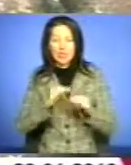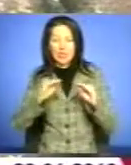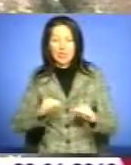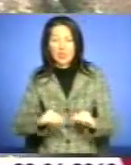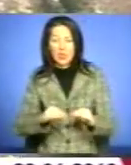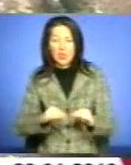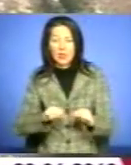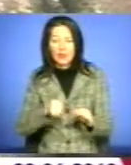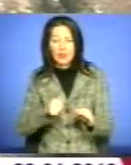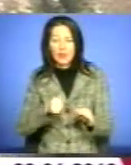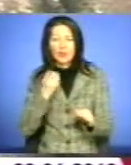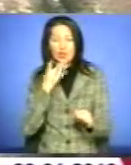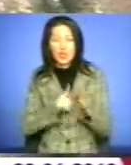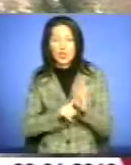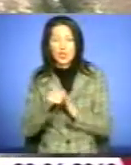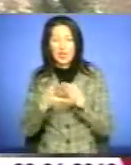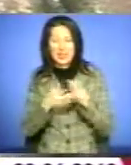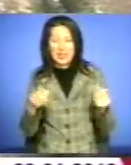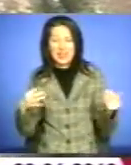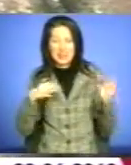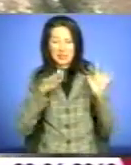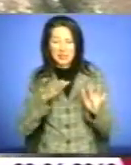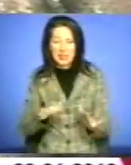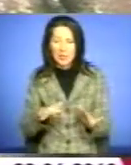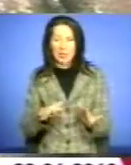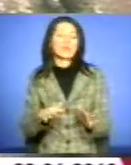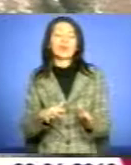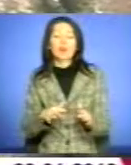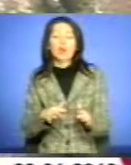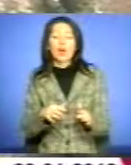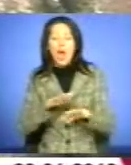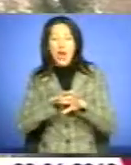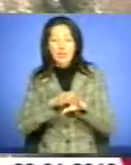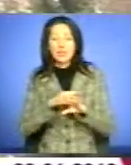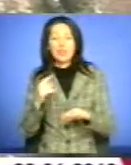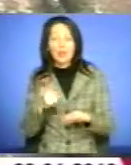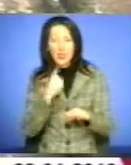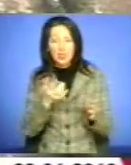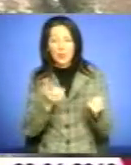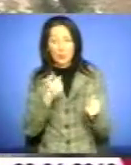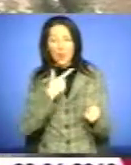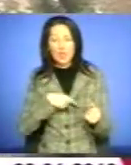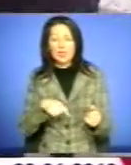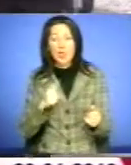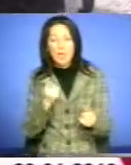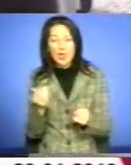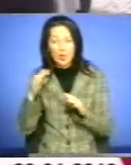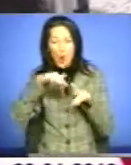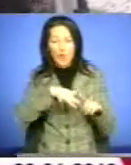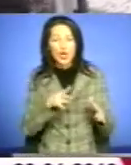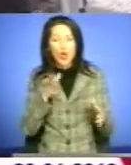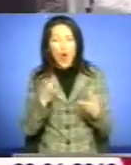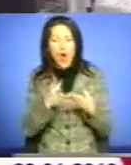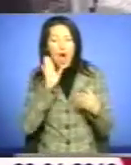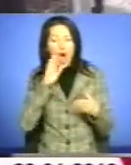коли починається танення снігу, дощоприймальні решітки приймають першу ту хвилю талої води. На